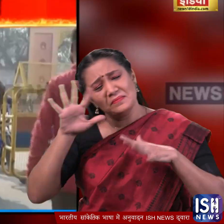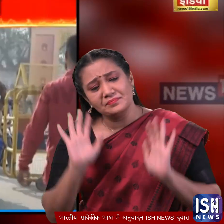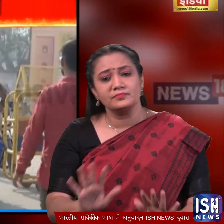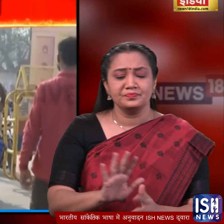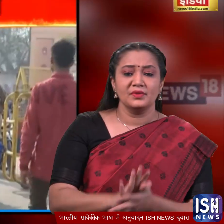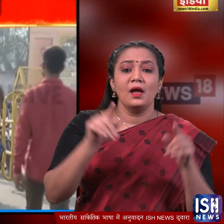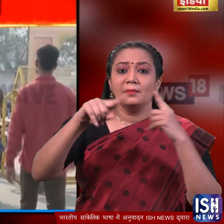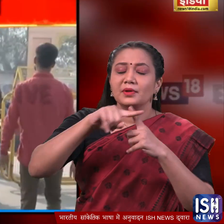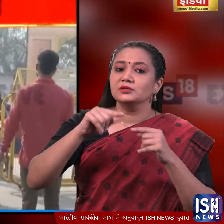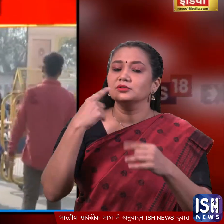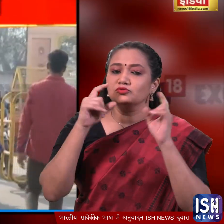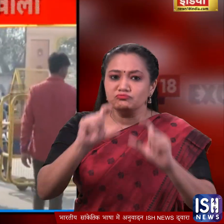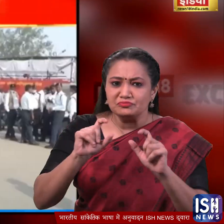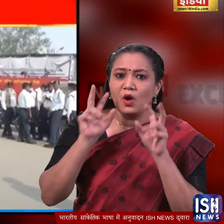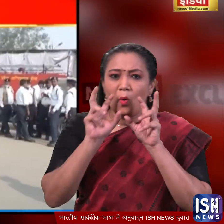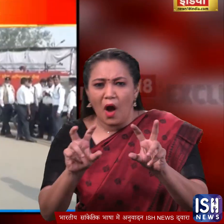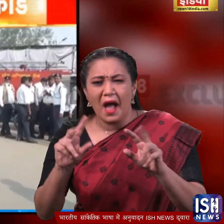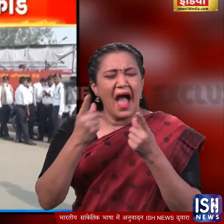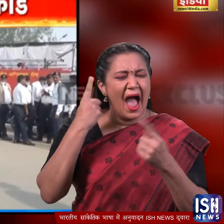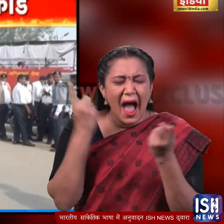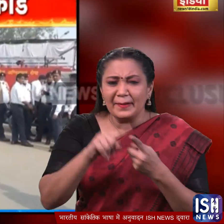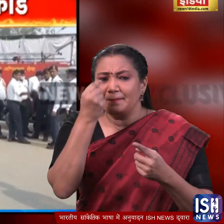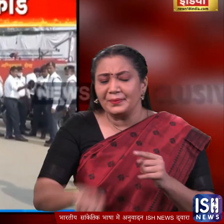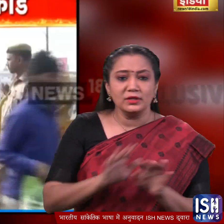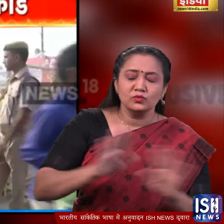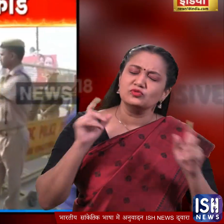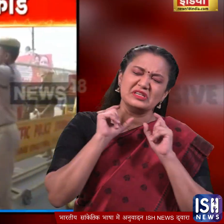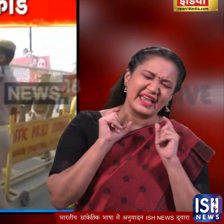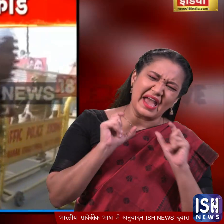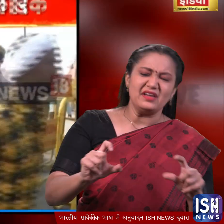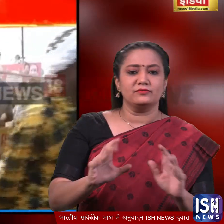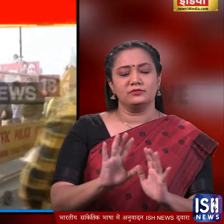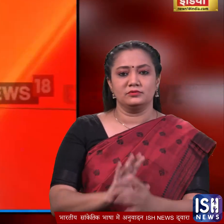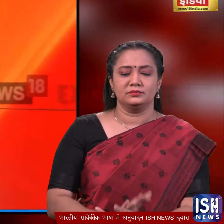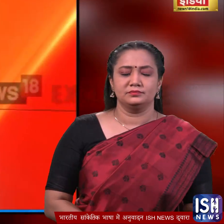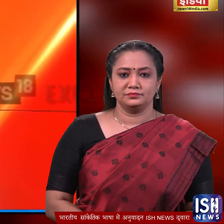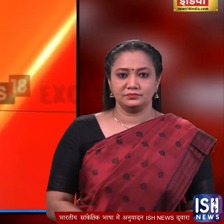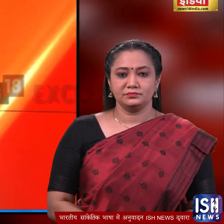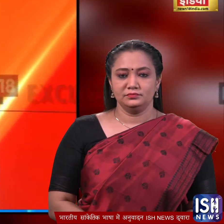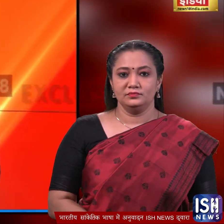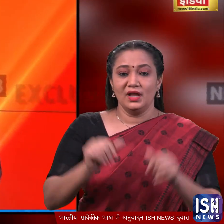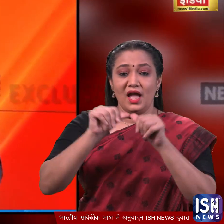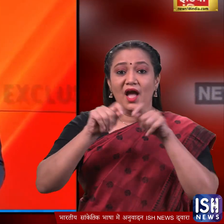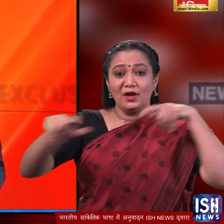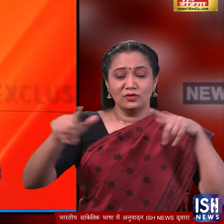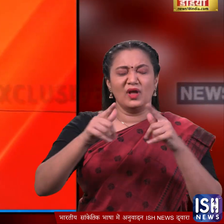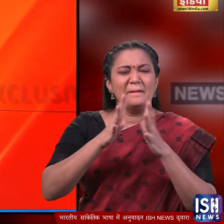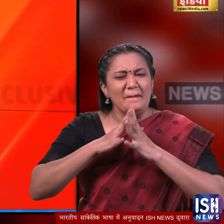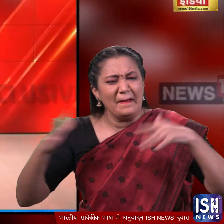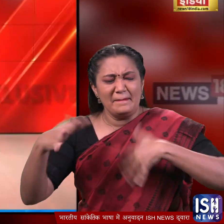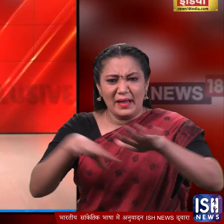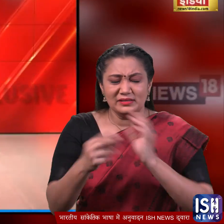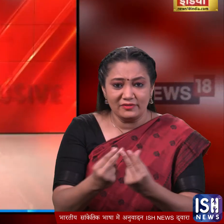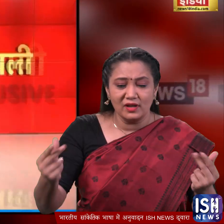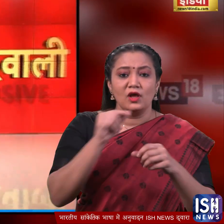दिखे, लेकिन इस चक्कर में सुरक्षा में कोई चूक न हो जाए, इस पर भी प्रशासन मुस्तैद नजर आया। जाहिर है अयोध्या की दिवाली को भव्य बनाने